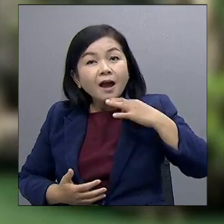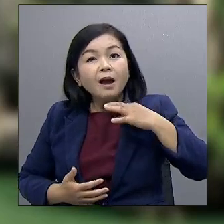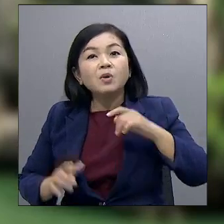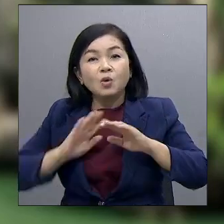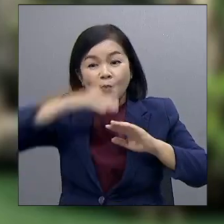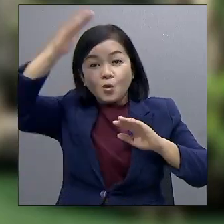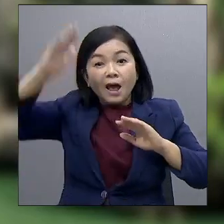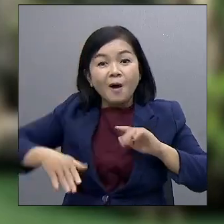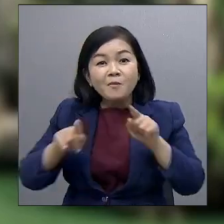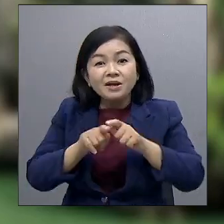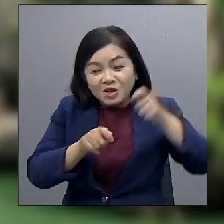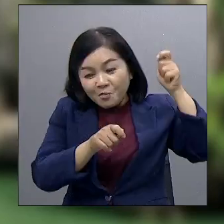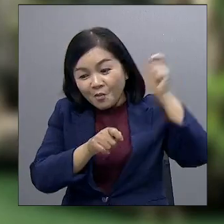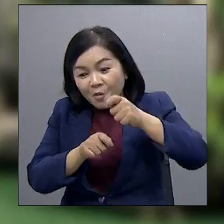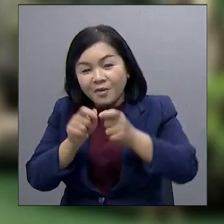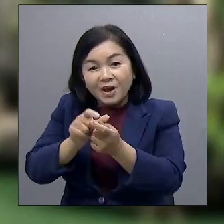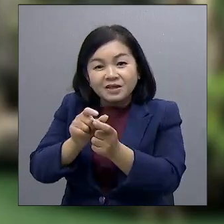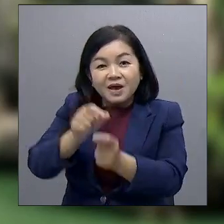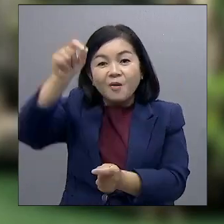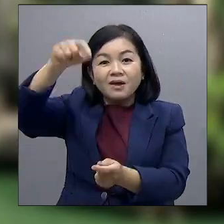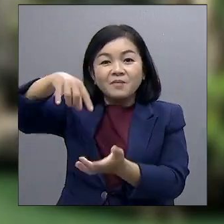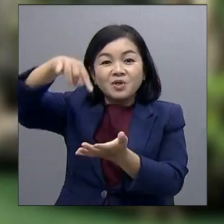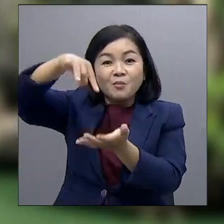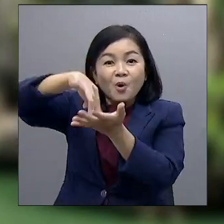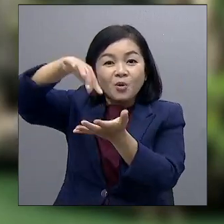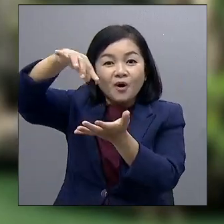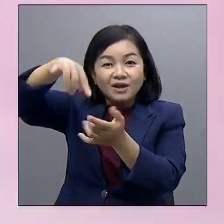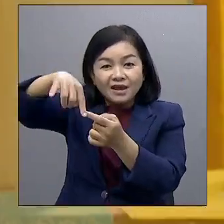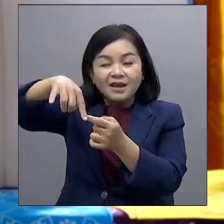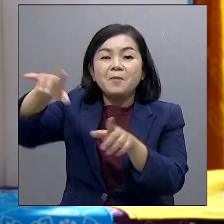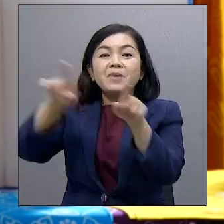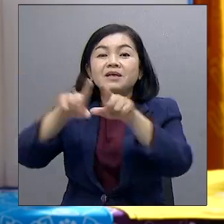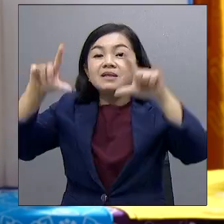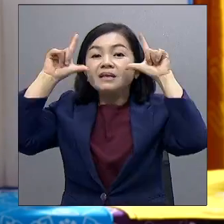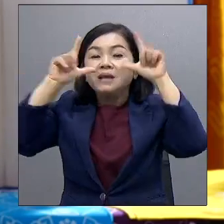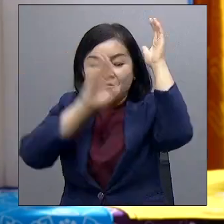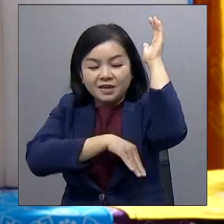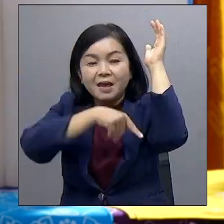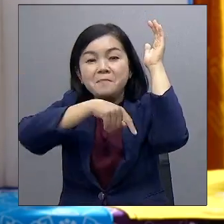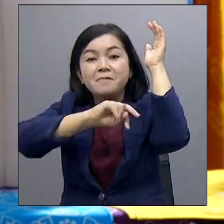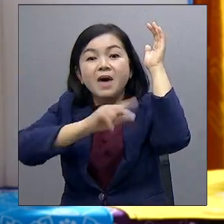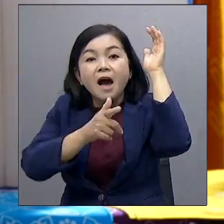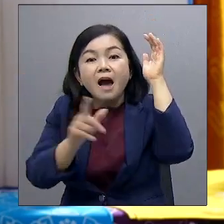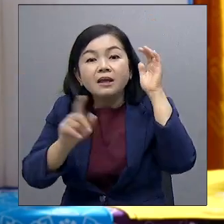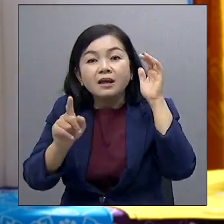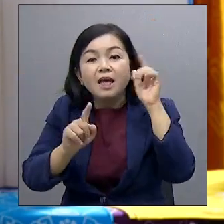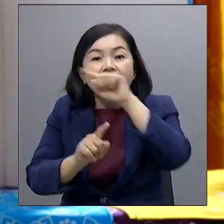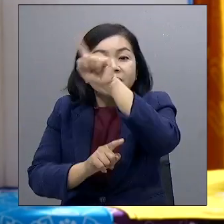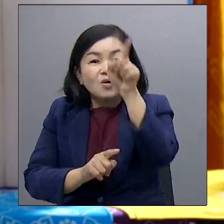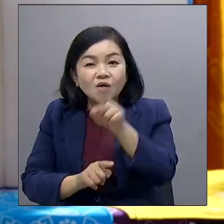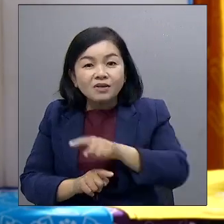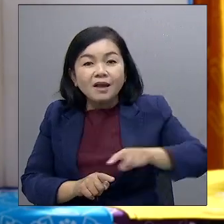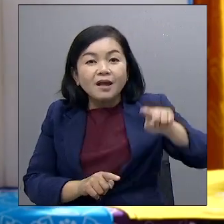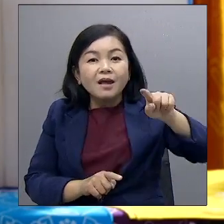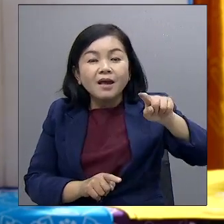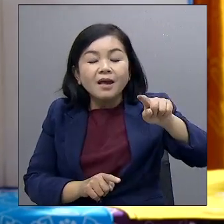เขาตะปูเป็นหนึ่งเดียวที่เป็นเขาหินปูนที่อยู่ในอ่าพงานะคะสุดท้ายก็คือเป็นลายตัวเอสลายขอพระราชทาน